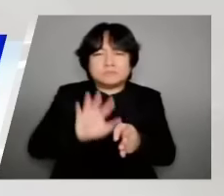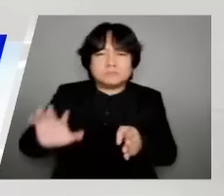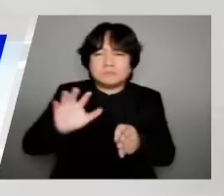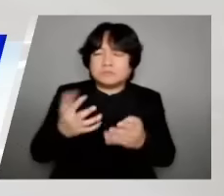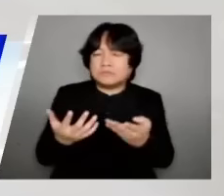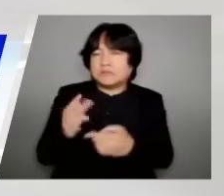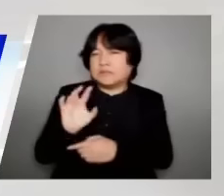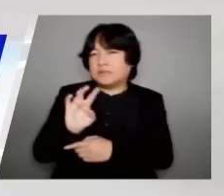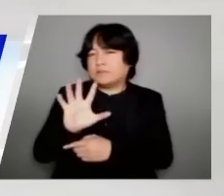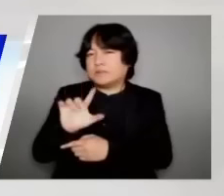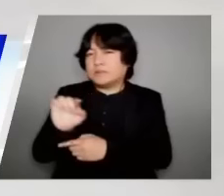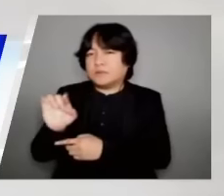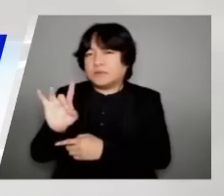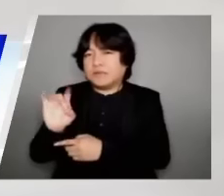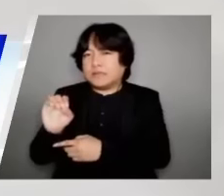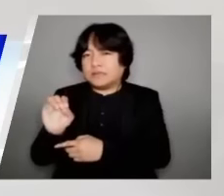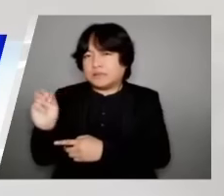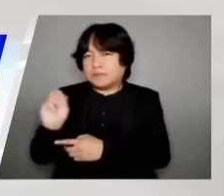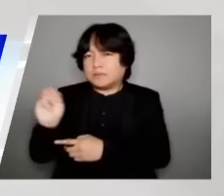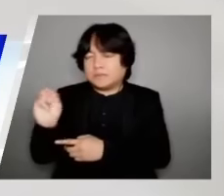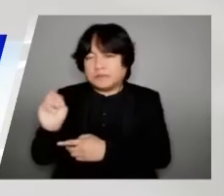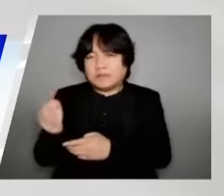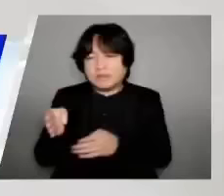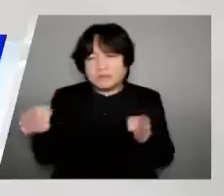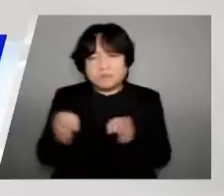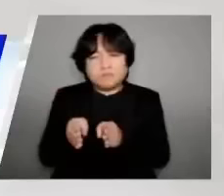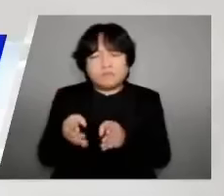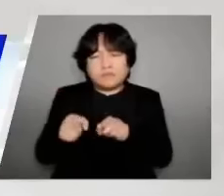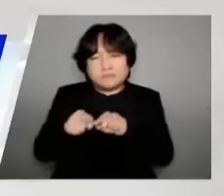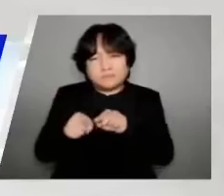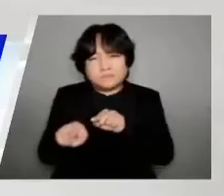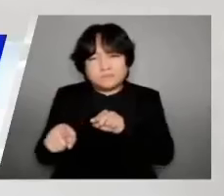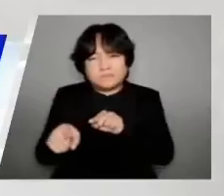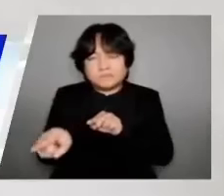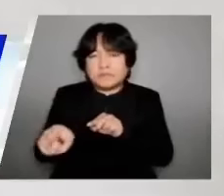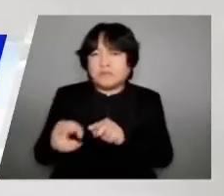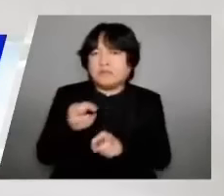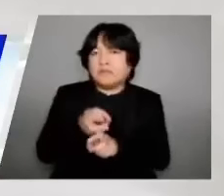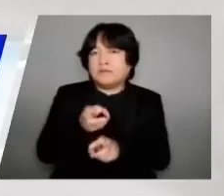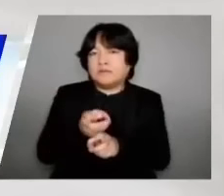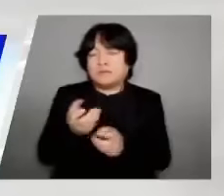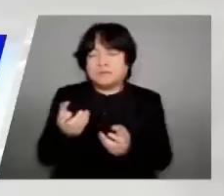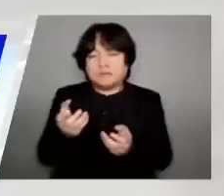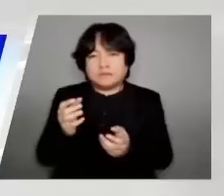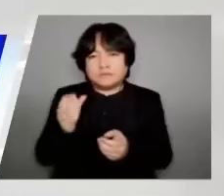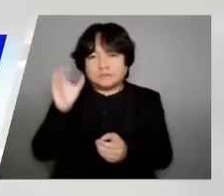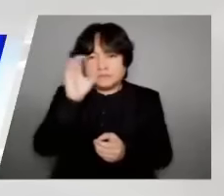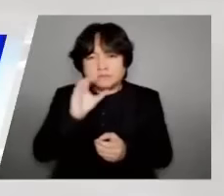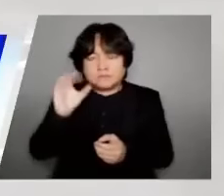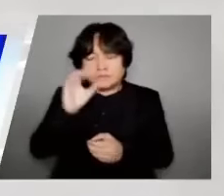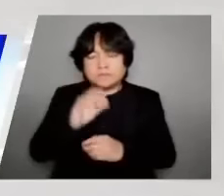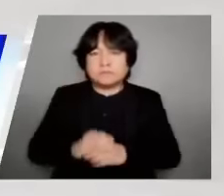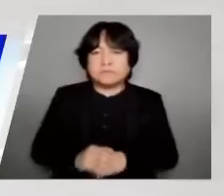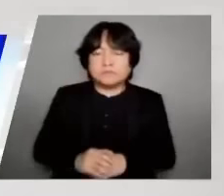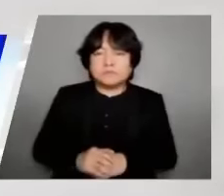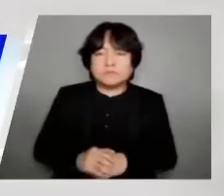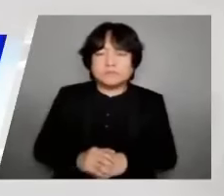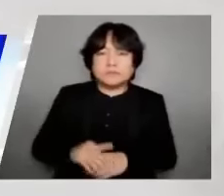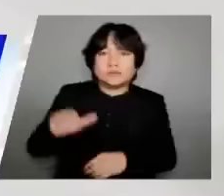80 meters mula doon sa ground zero hanggang dyan. In fact, yung bata, yung tinawag natin